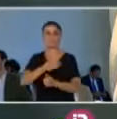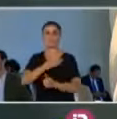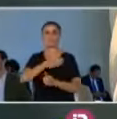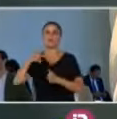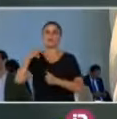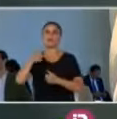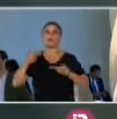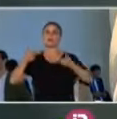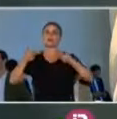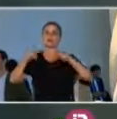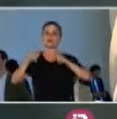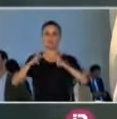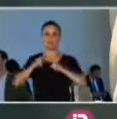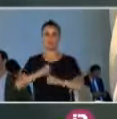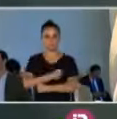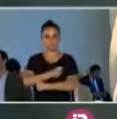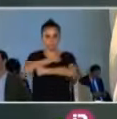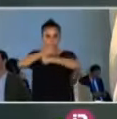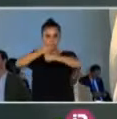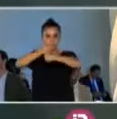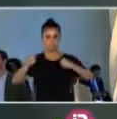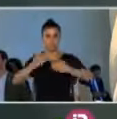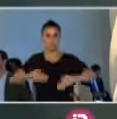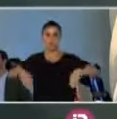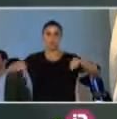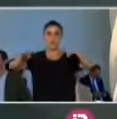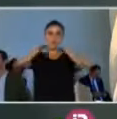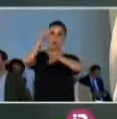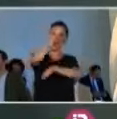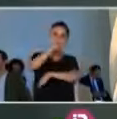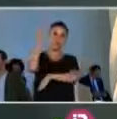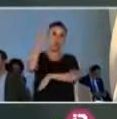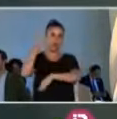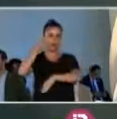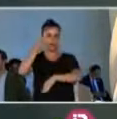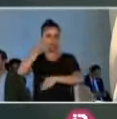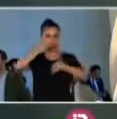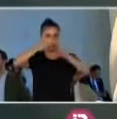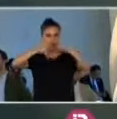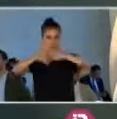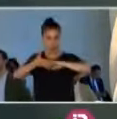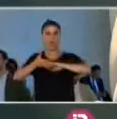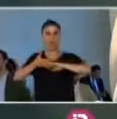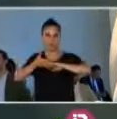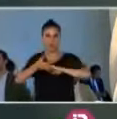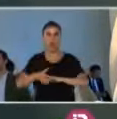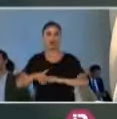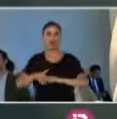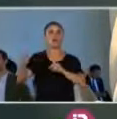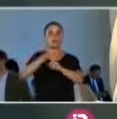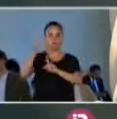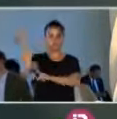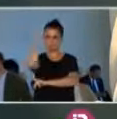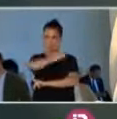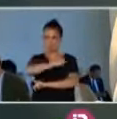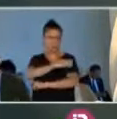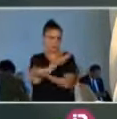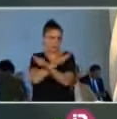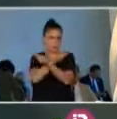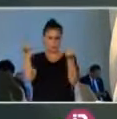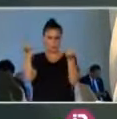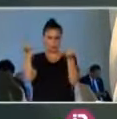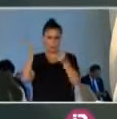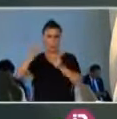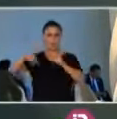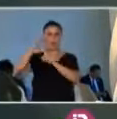drets i llibertats, assolir la igualtat real entre homes i dones, acabar amb el terrorisme masclista i abolir per sempre